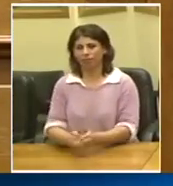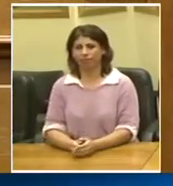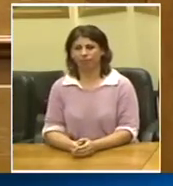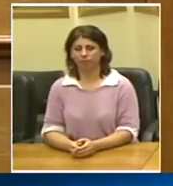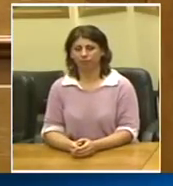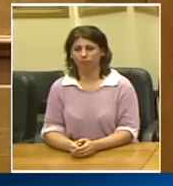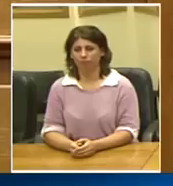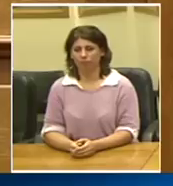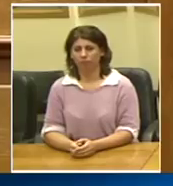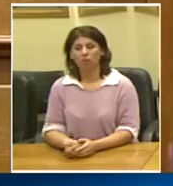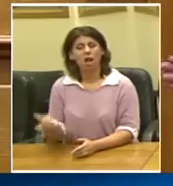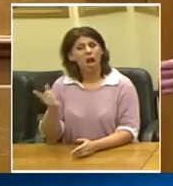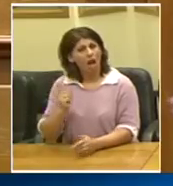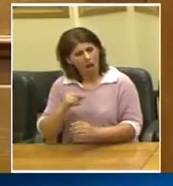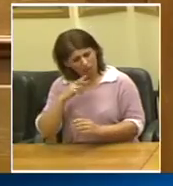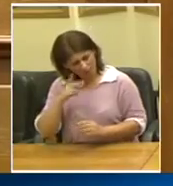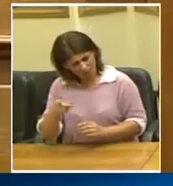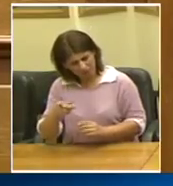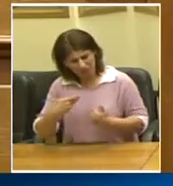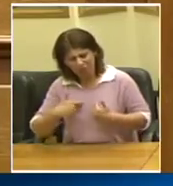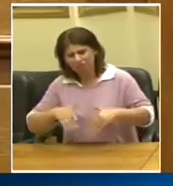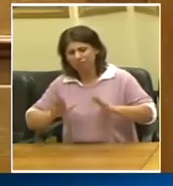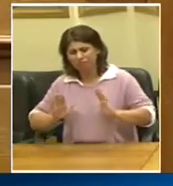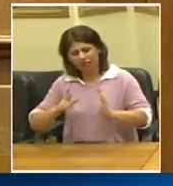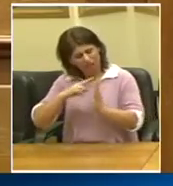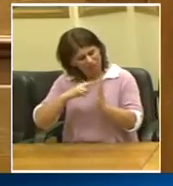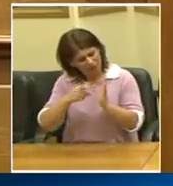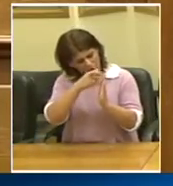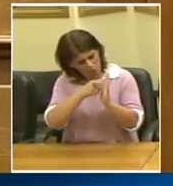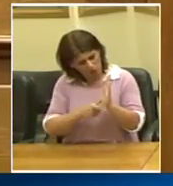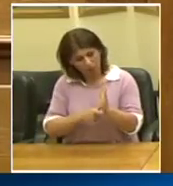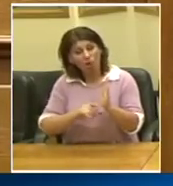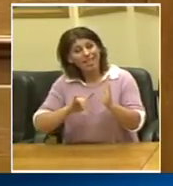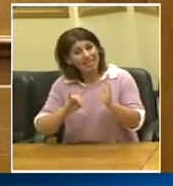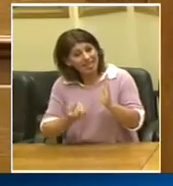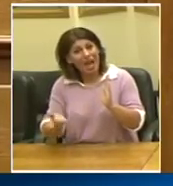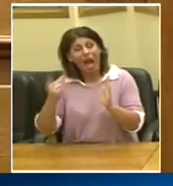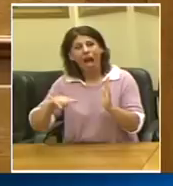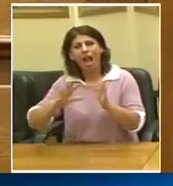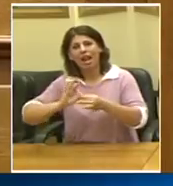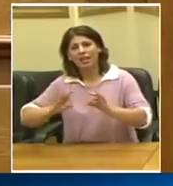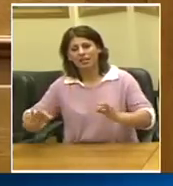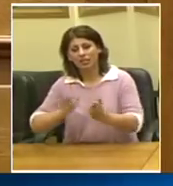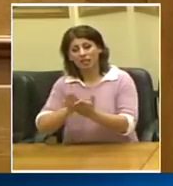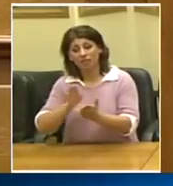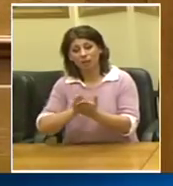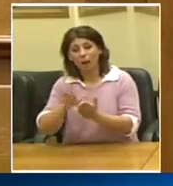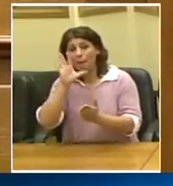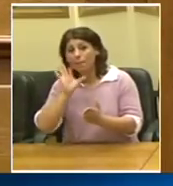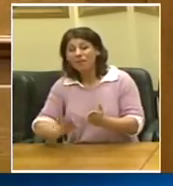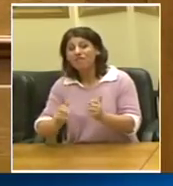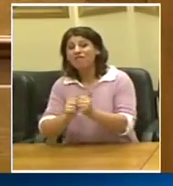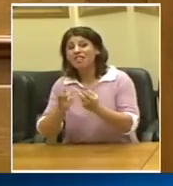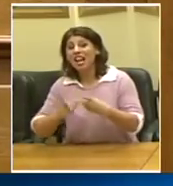Αντί λοιπόν για άλλη απάντηση, διαβάστε το συγκεκριμένο άρθρο ή μπορείτε να διαβάσετε και άλλες αναλύσεις που έχουν γραφτεί στον τύπο από πραγματικούς φιλελεύθερους